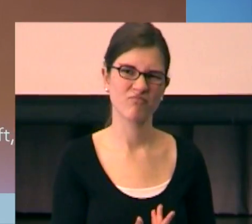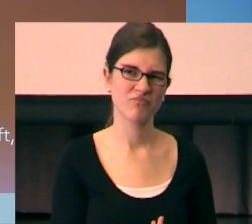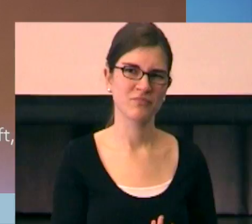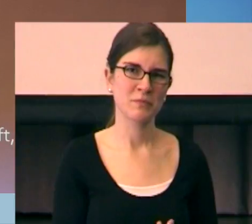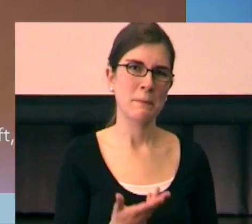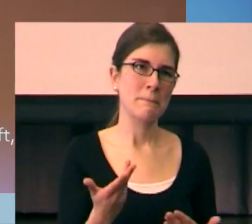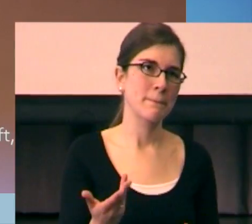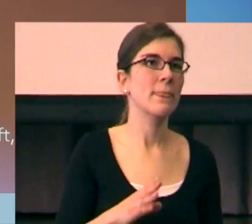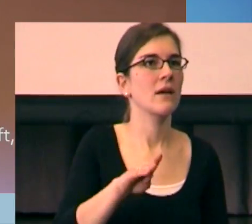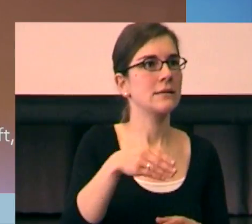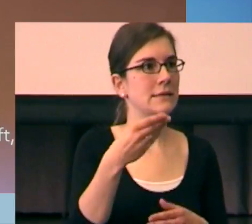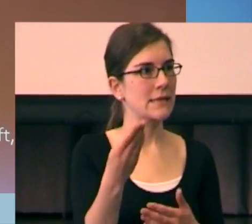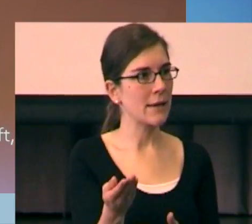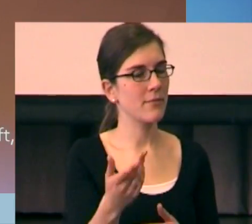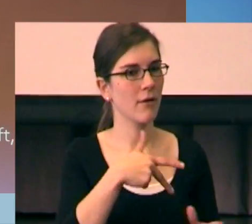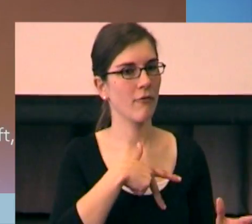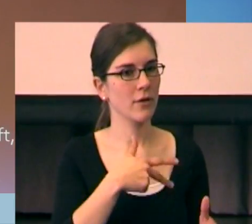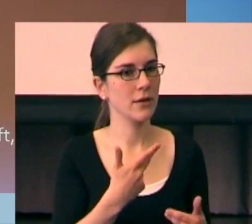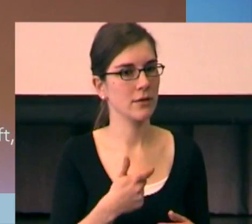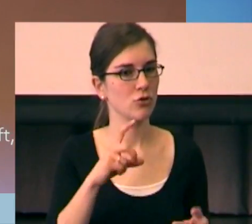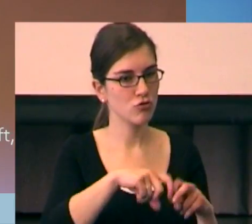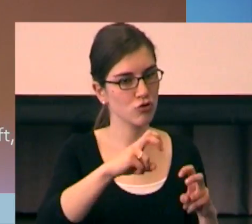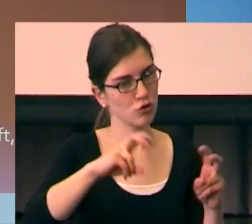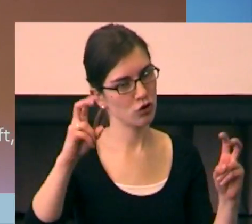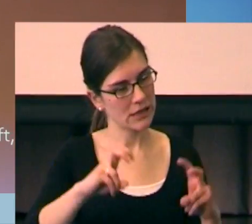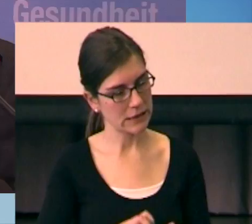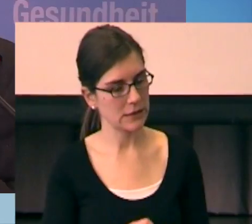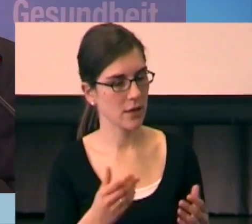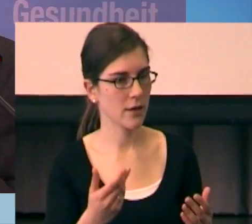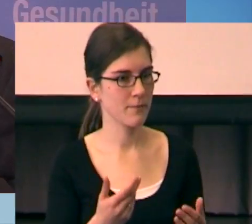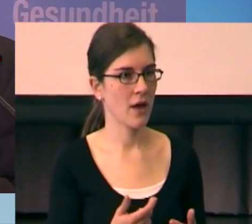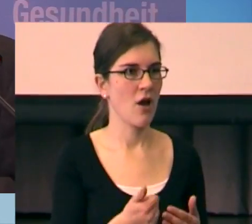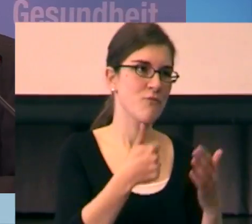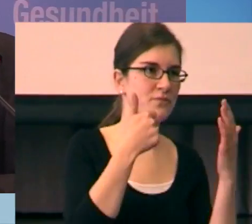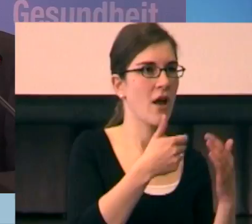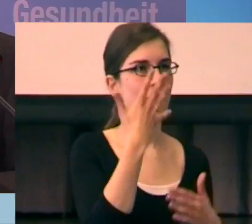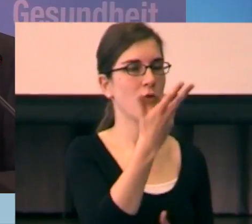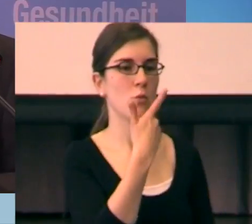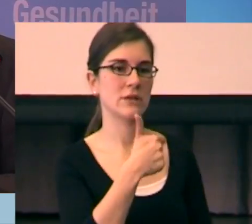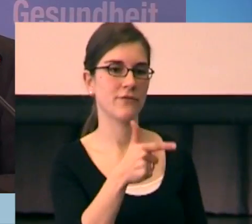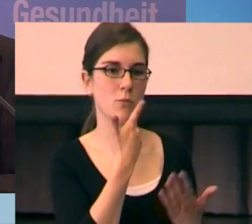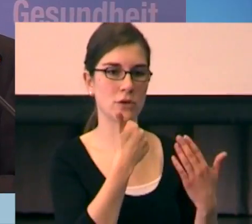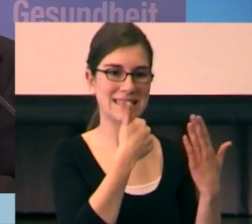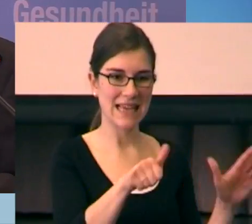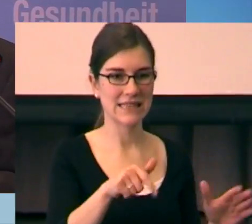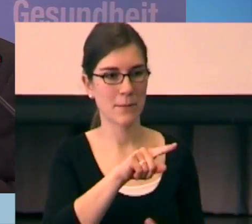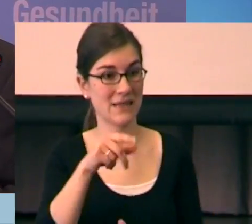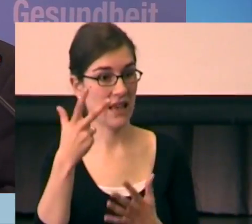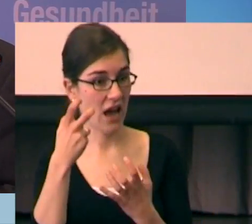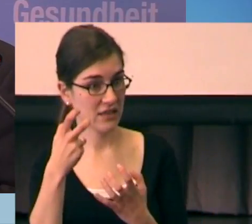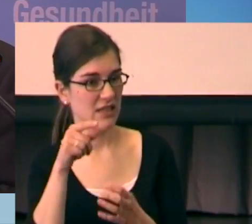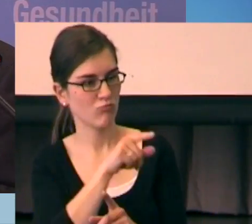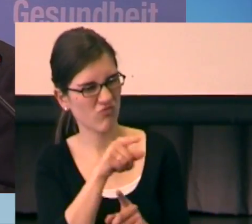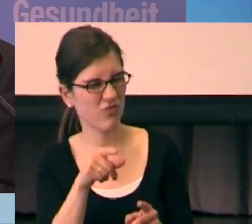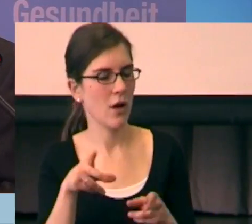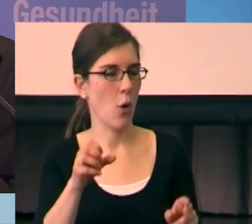statistischen Gipfel, 75 bis 80-Jährige sind die größte Gruppe, die an Prostatakrebs erkranken. Aber wir haben